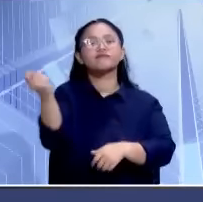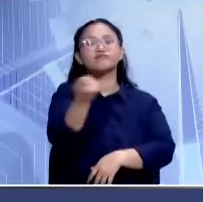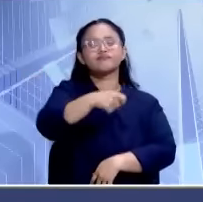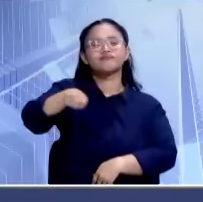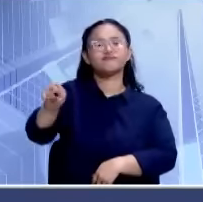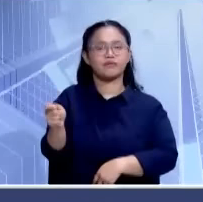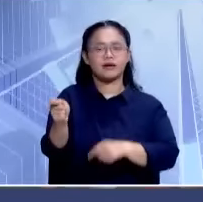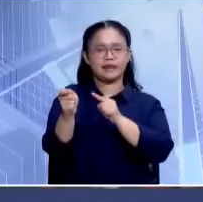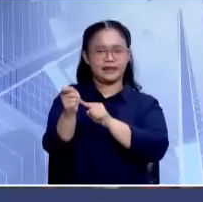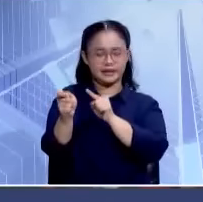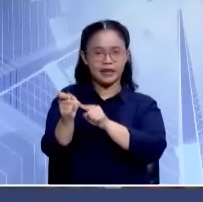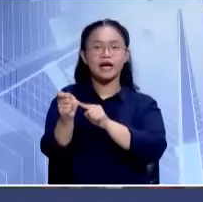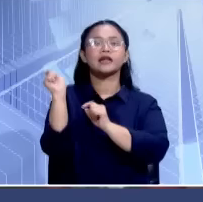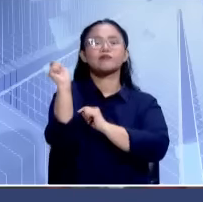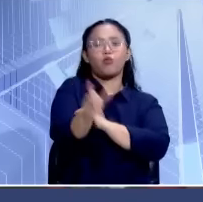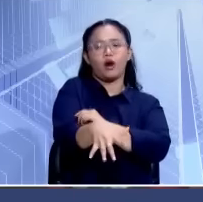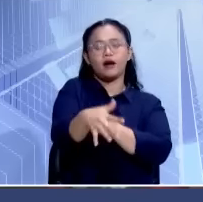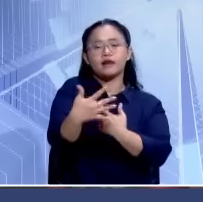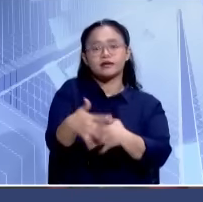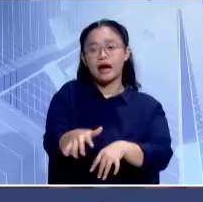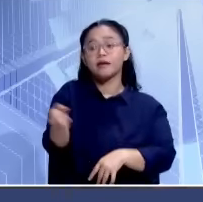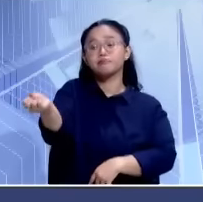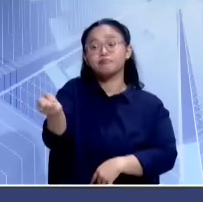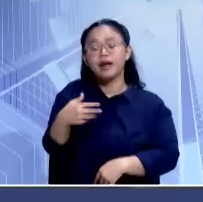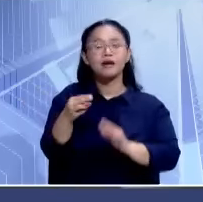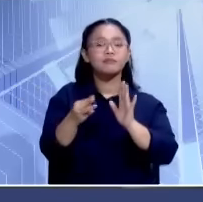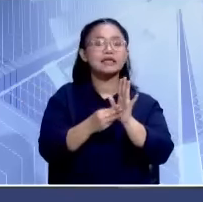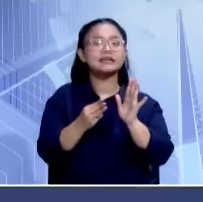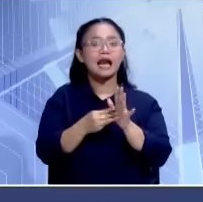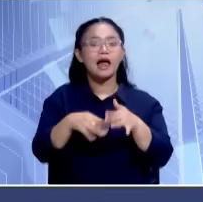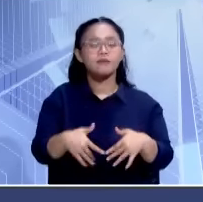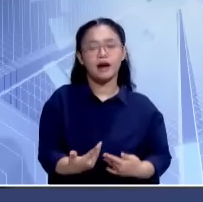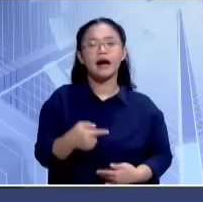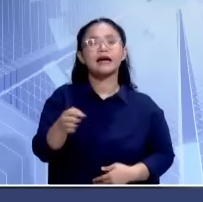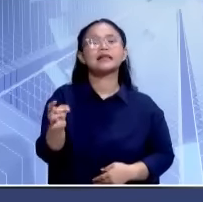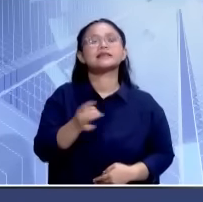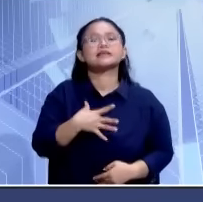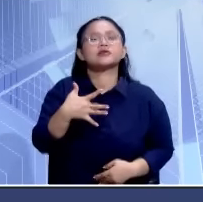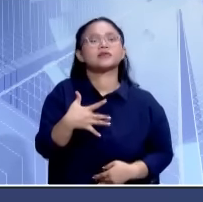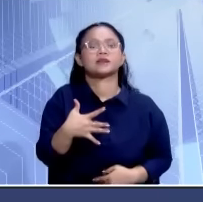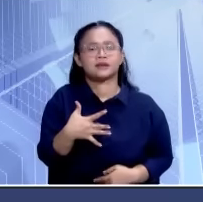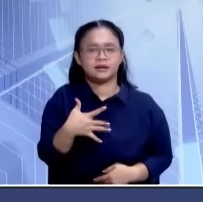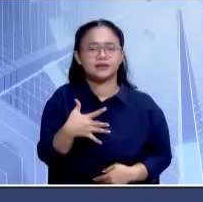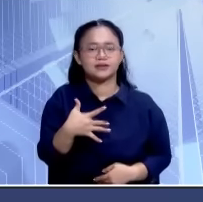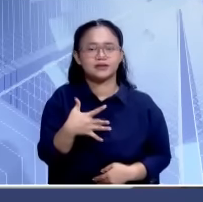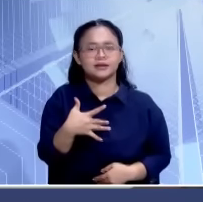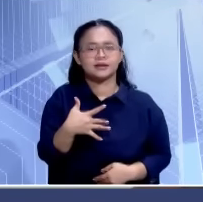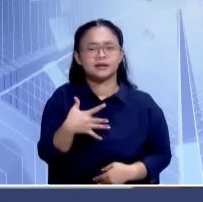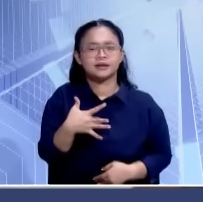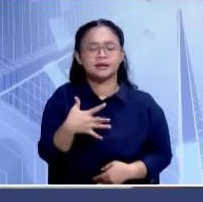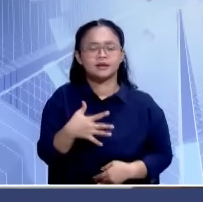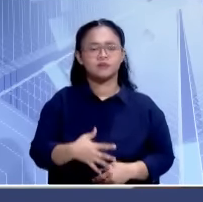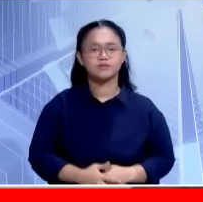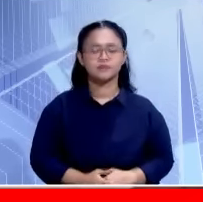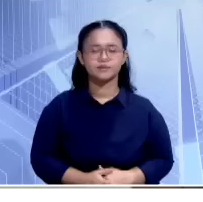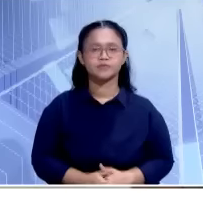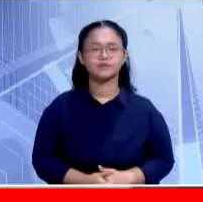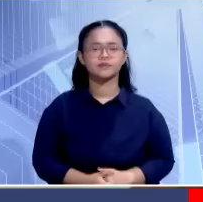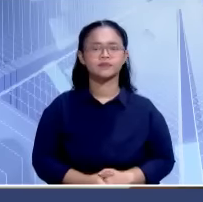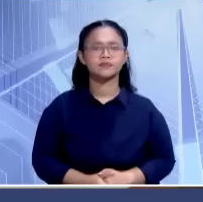melukai korban. Sementara motif penganiayaan diduga akibat pelaku tersinggung terhadap korban. Sekitar dini